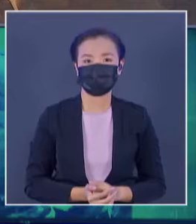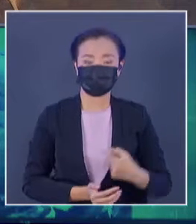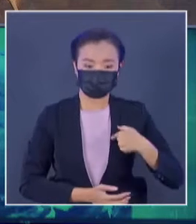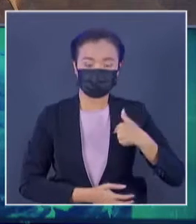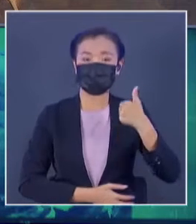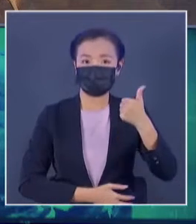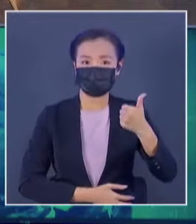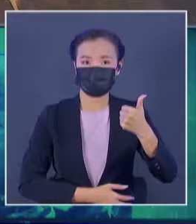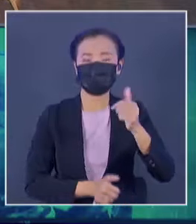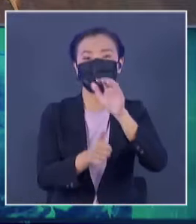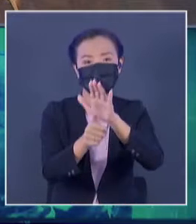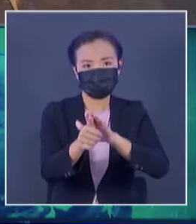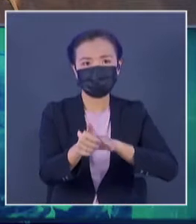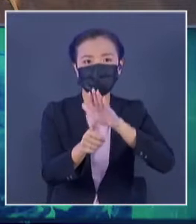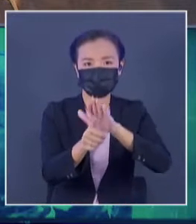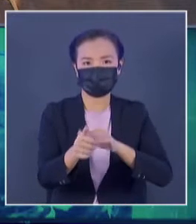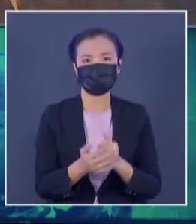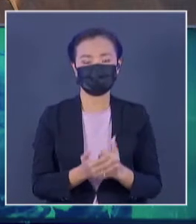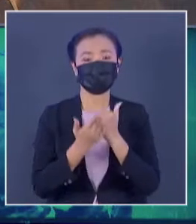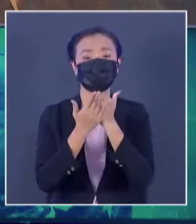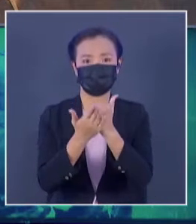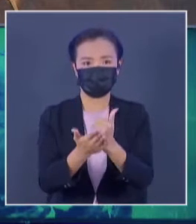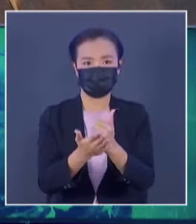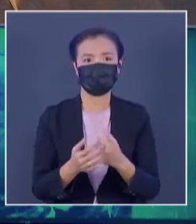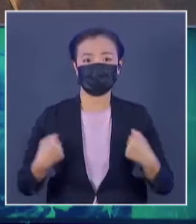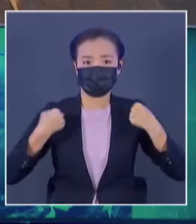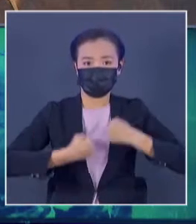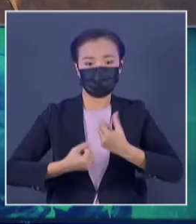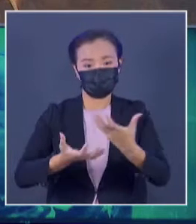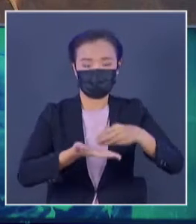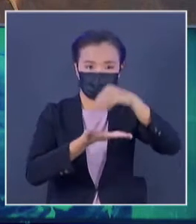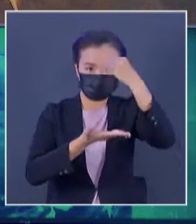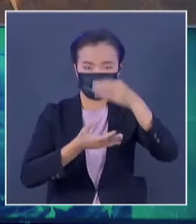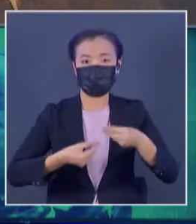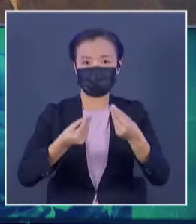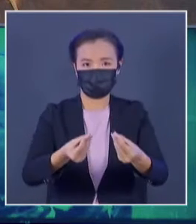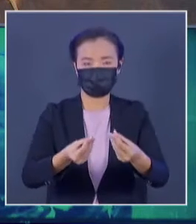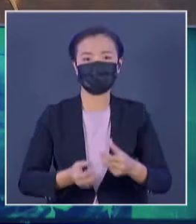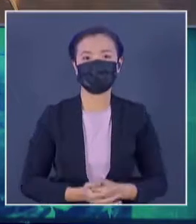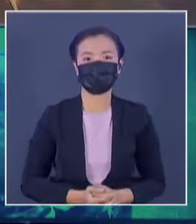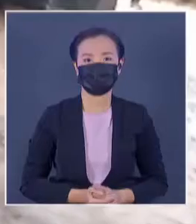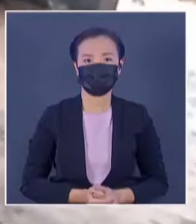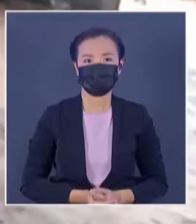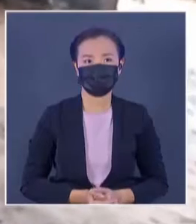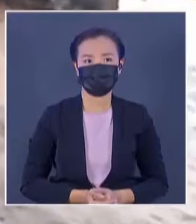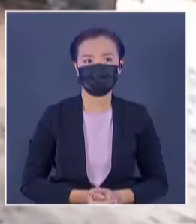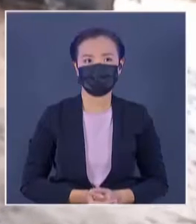ใจดีจิตใจเมตตาได้ยื่นมือเข้าไปช่วยเหลือครับมอบชุดนักเรียนอุปกรณ์การเรียนในเบื้องต้นให้กับน้องแล้วครับ